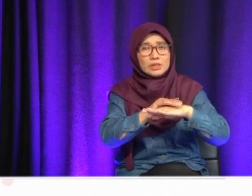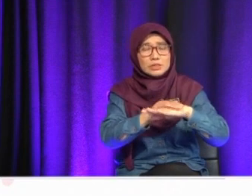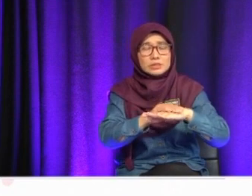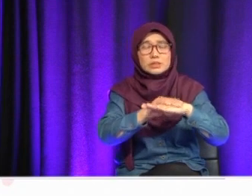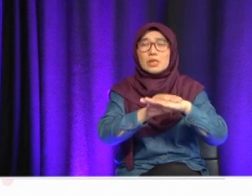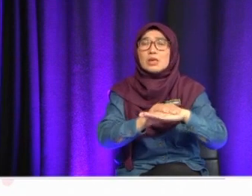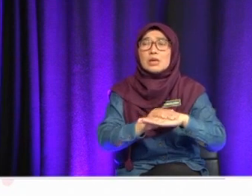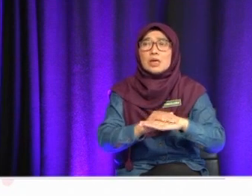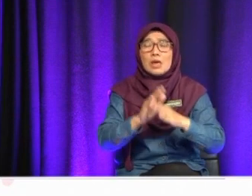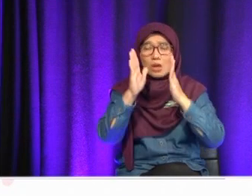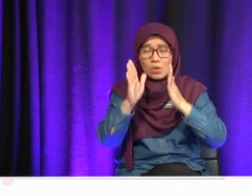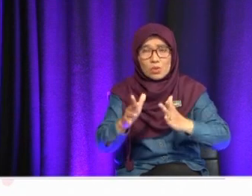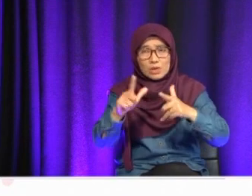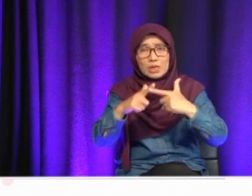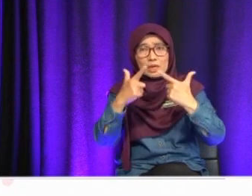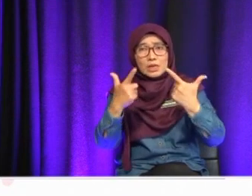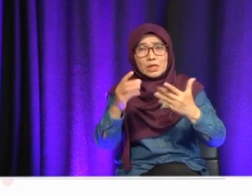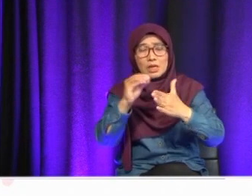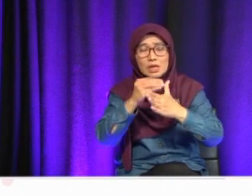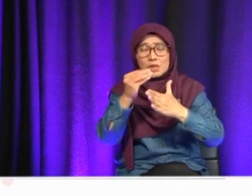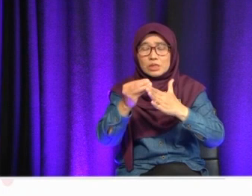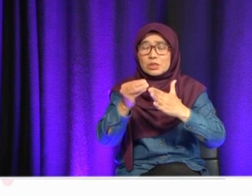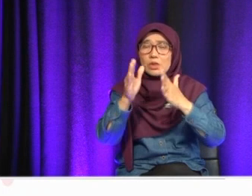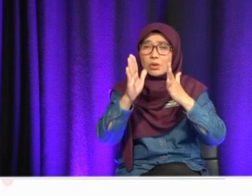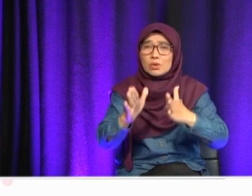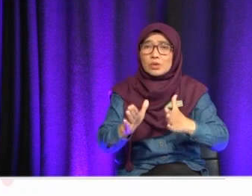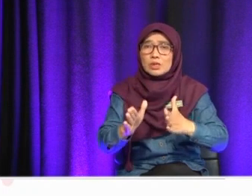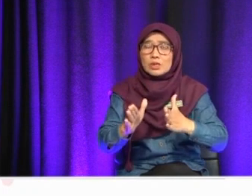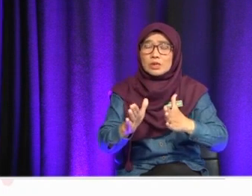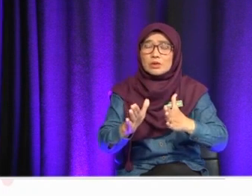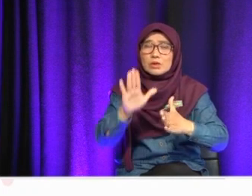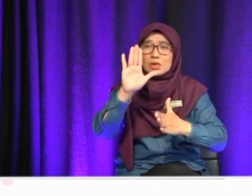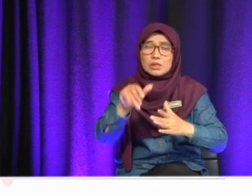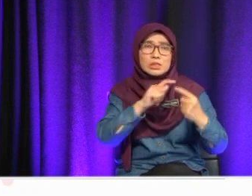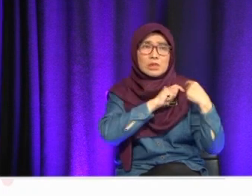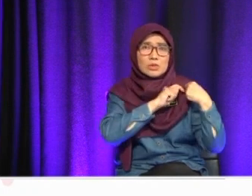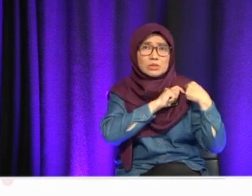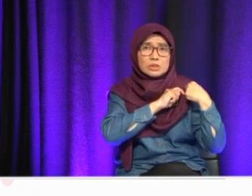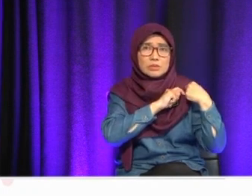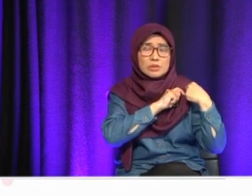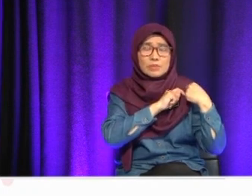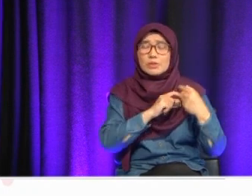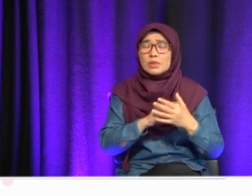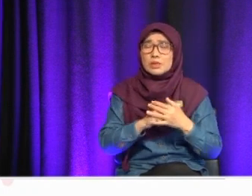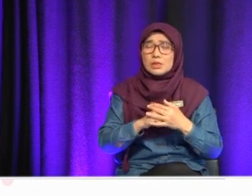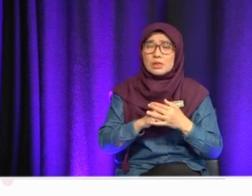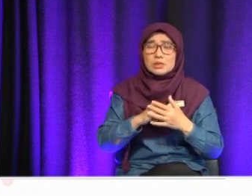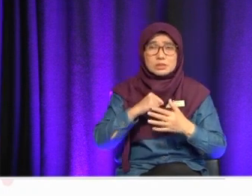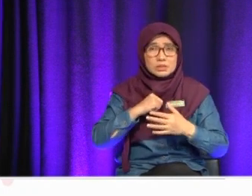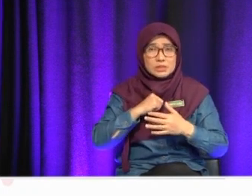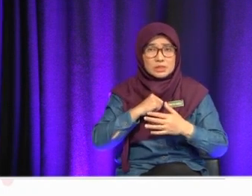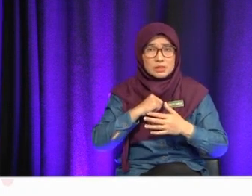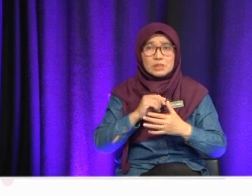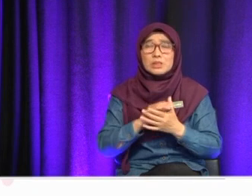lain atau seseorang yang mempunyai tanggungjawab tertentu untuk diambil tindakan atau mendapat sesuatu